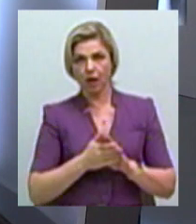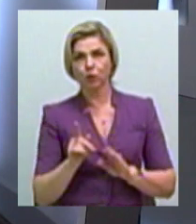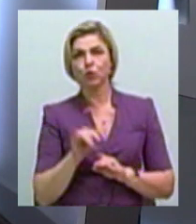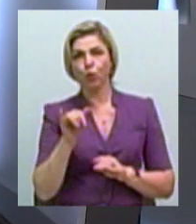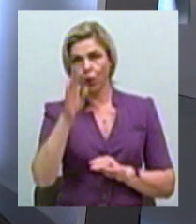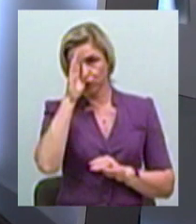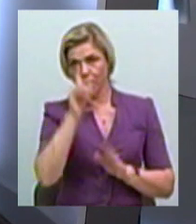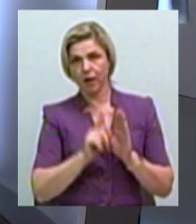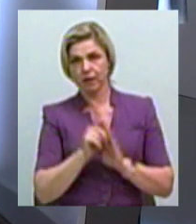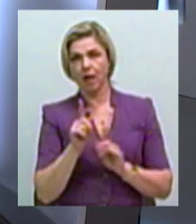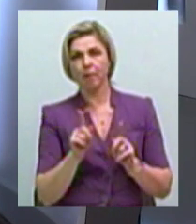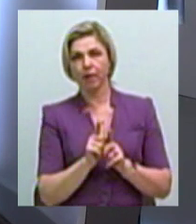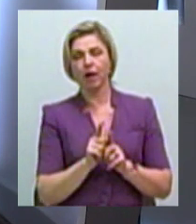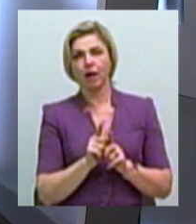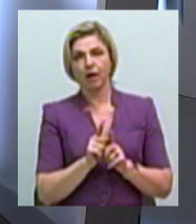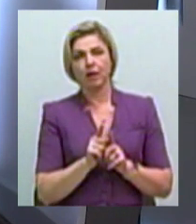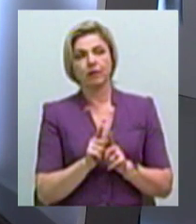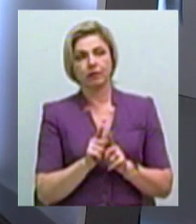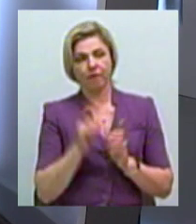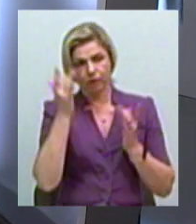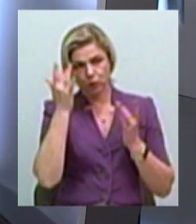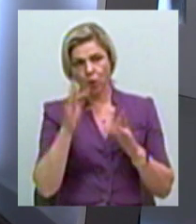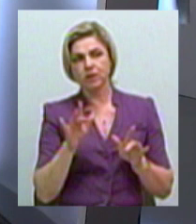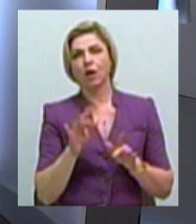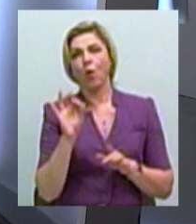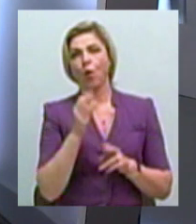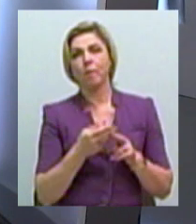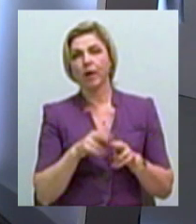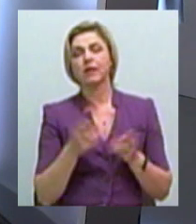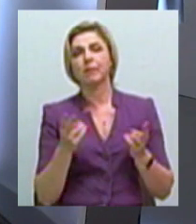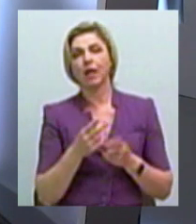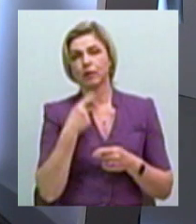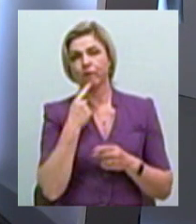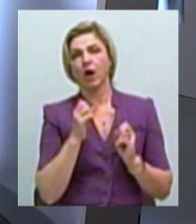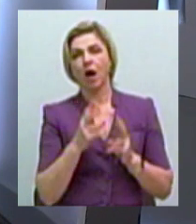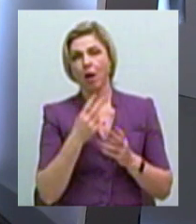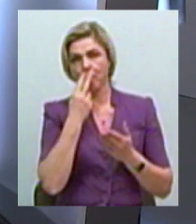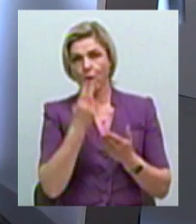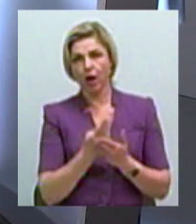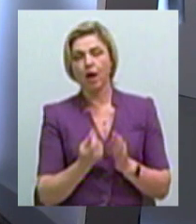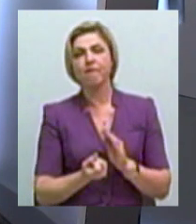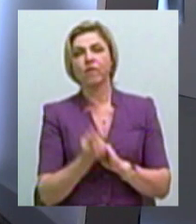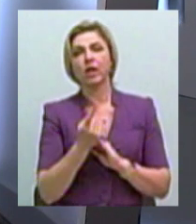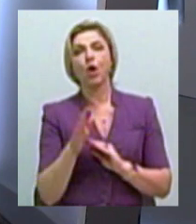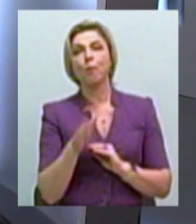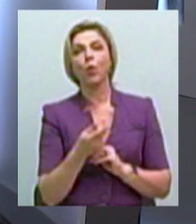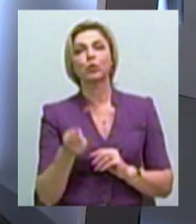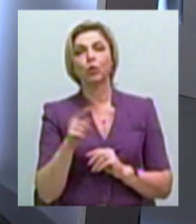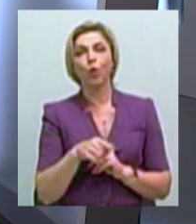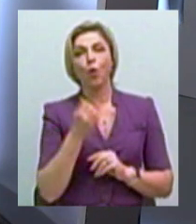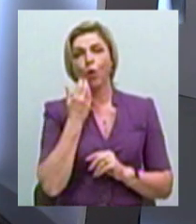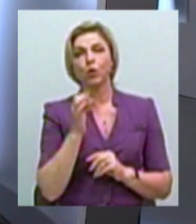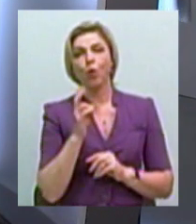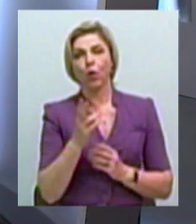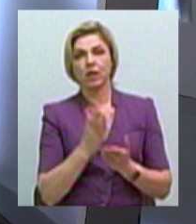спочатку почалося явище фрустрації. Про неї в даному випадку треба говорити як про явище, яке виникло після того, коли він